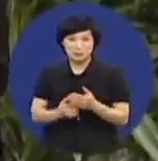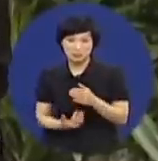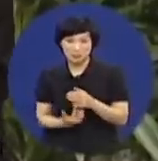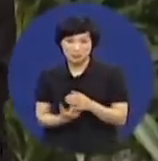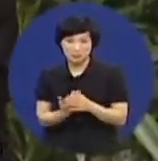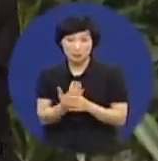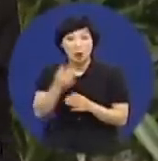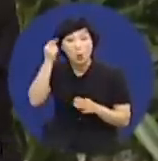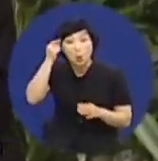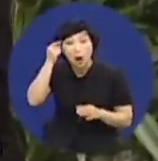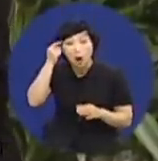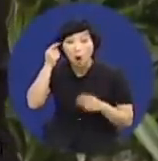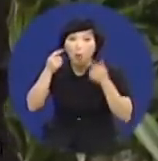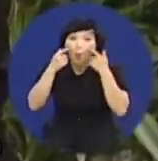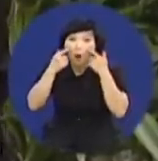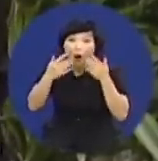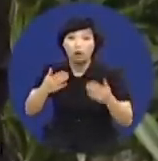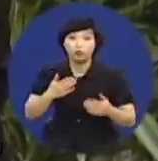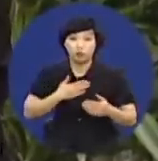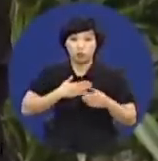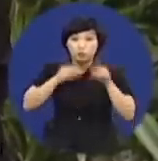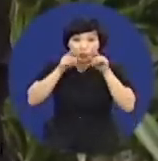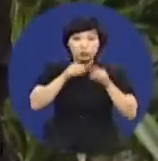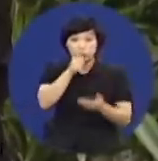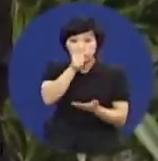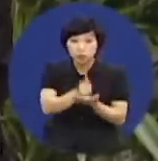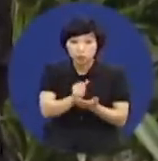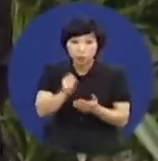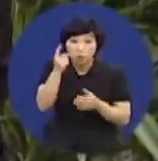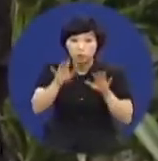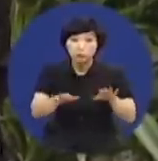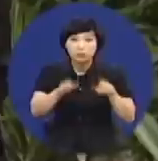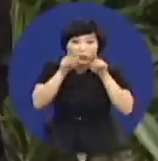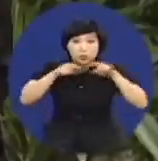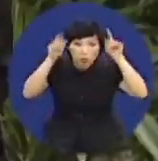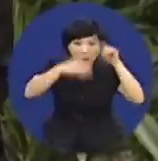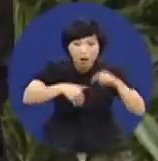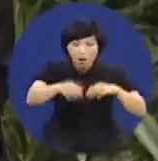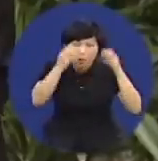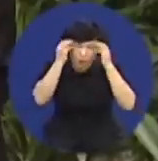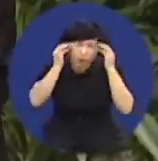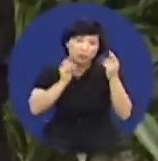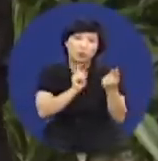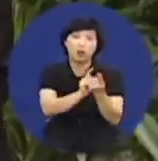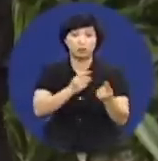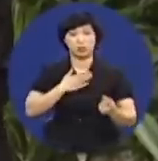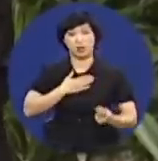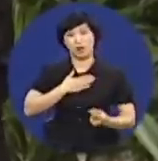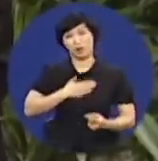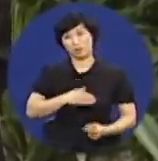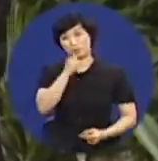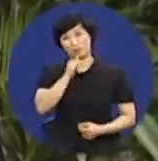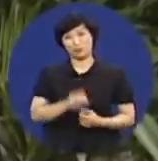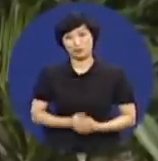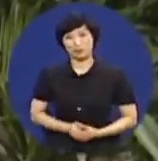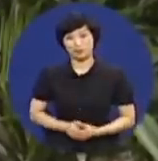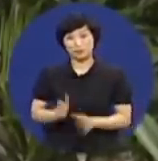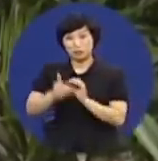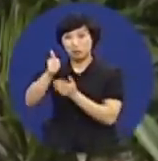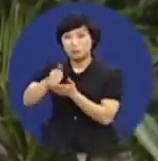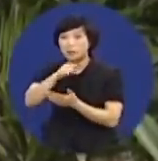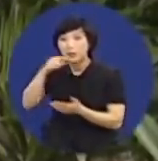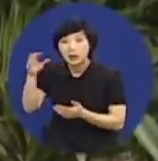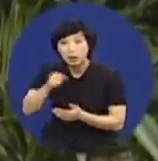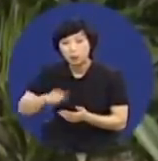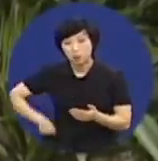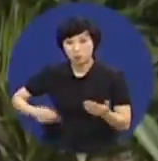なぜですか？私は罪のゆえに地獄にいて永遠に苦しむべきものということをよくしており、